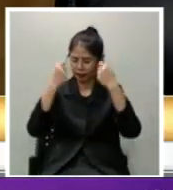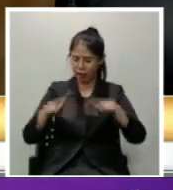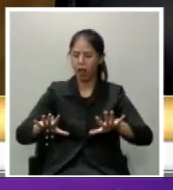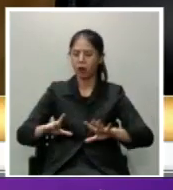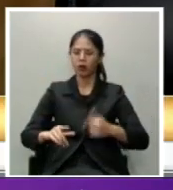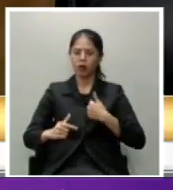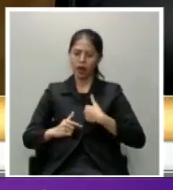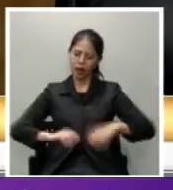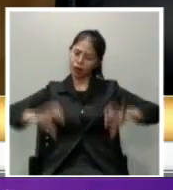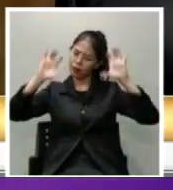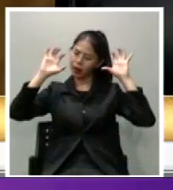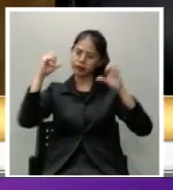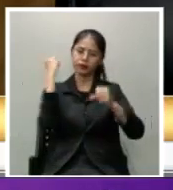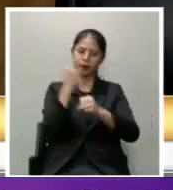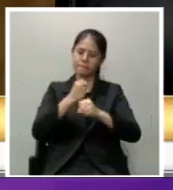ำ